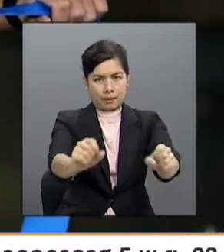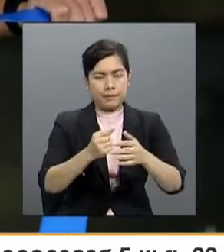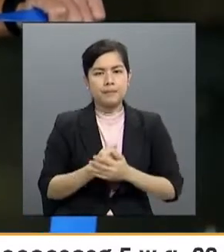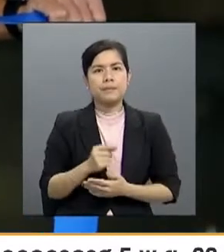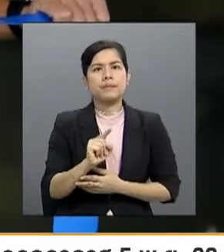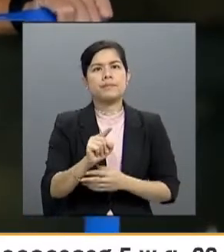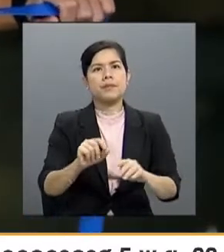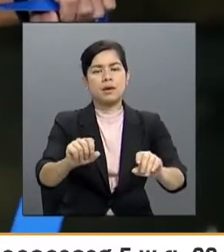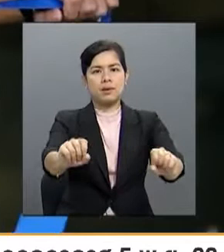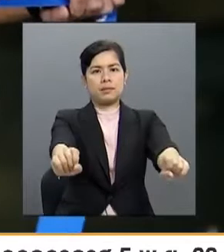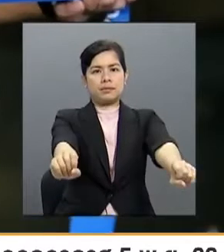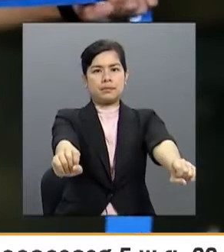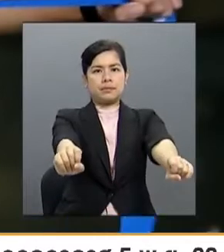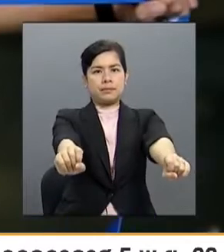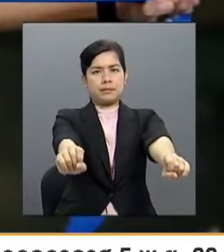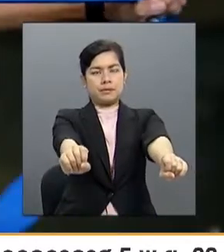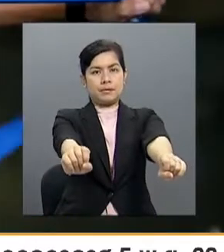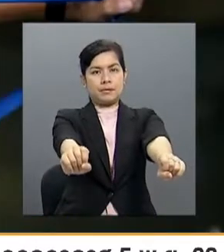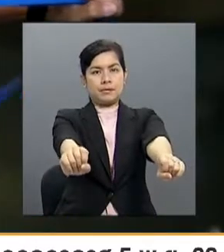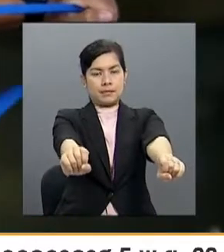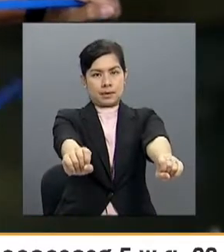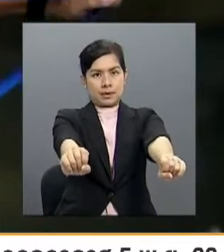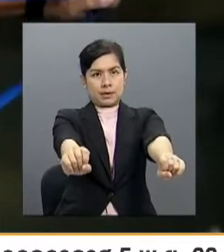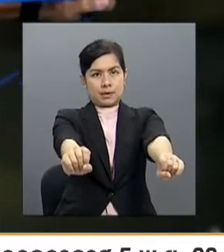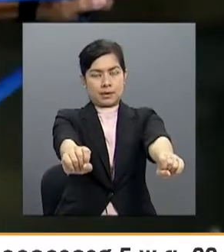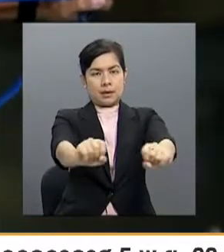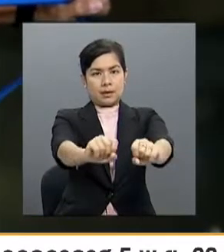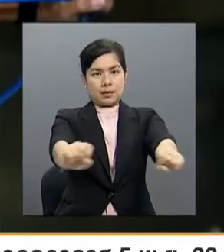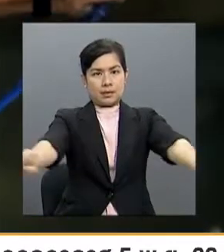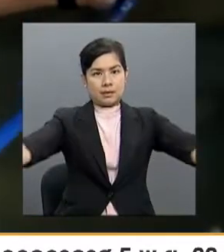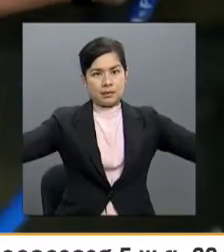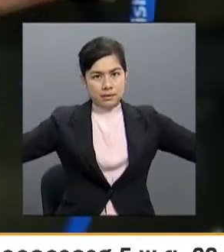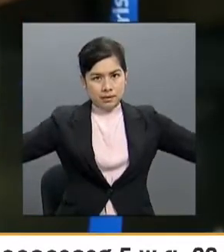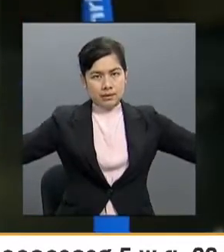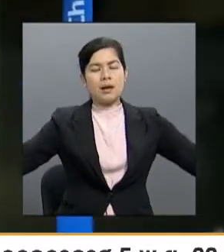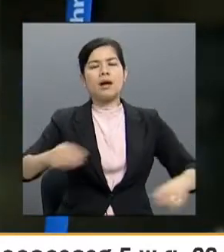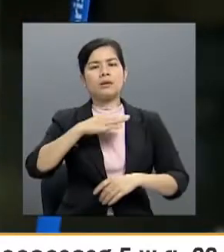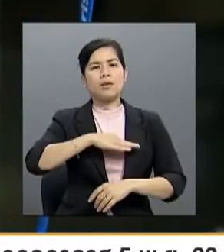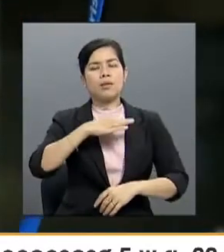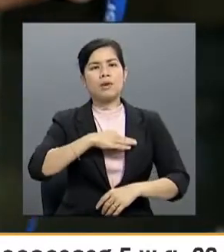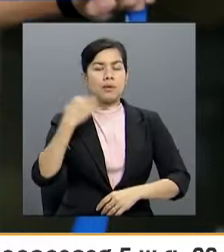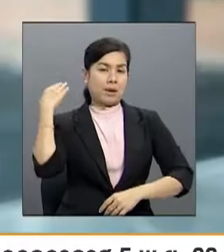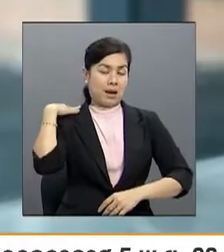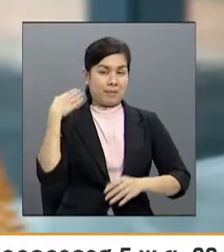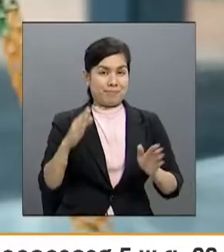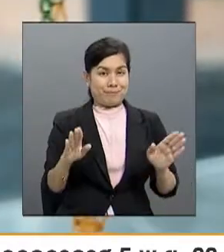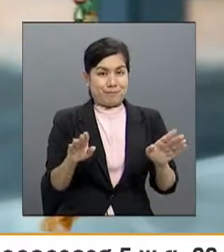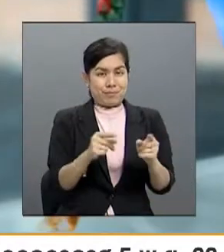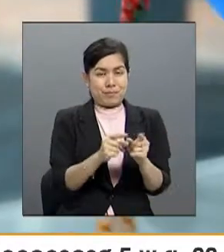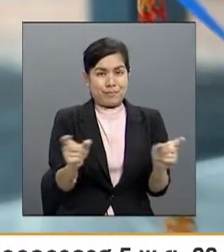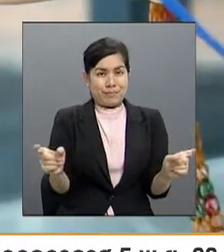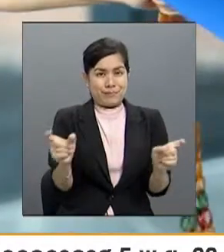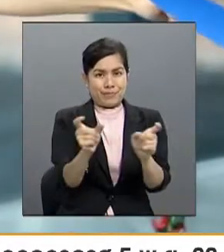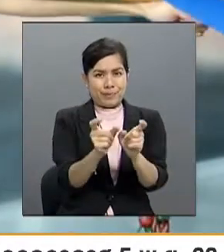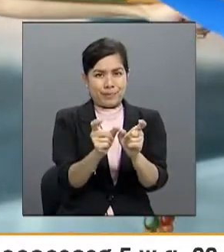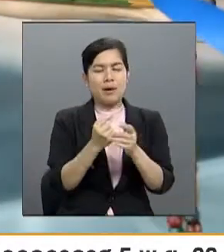ยืดอกลำตัวตั้งตรงเสร็จแล้วก็ดึงแขนออกด้านข้างแค่นี้ให้รู้สึกว่าสะบักด้านหลังมันขยับเข้าหากันอีกเวลาออกแรงดึงหาย